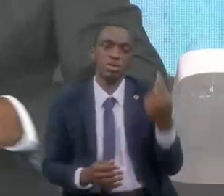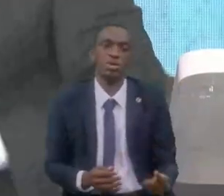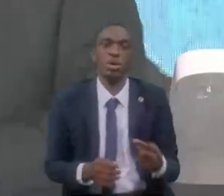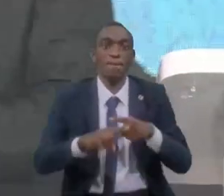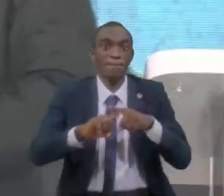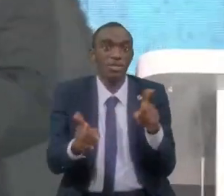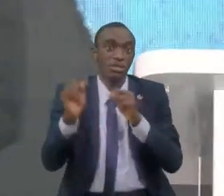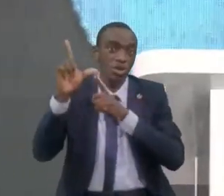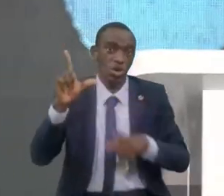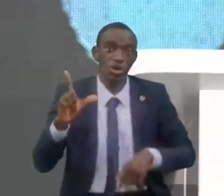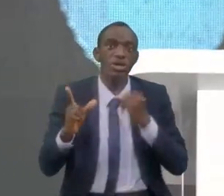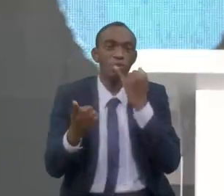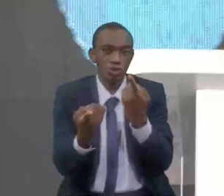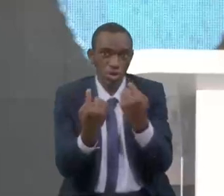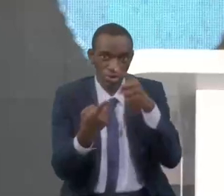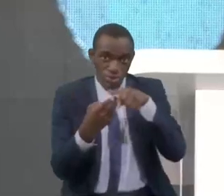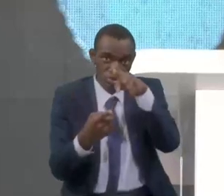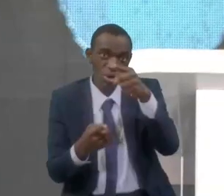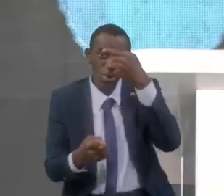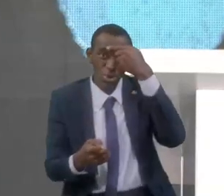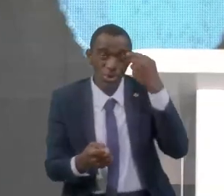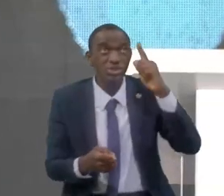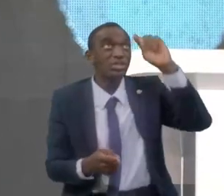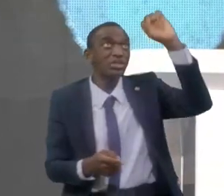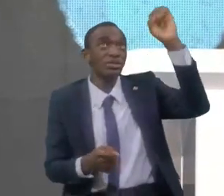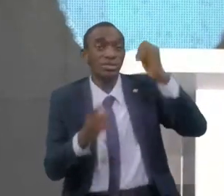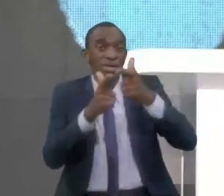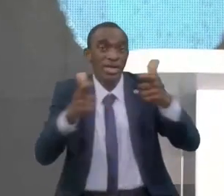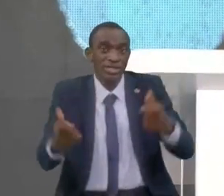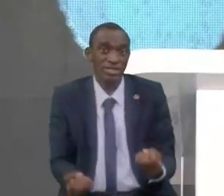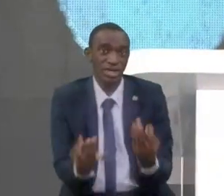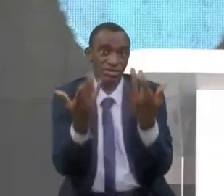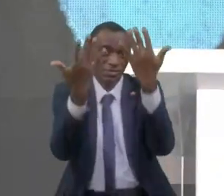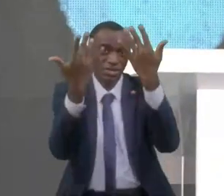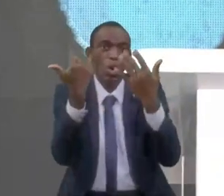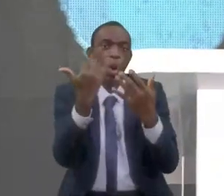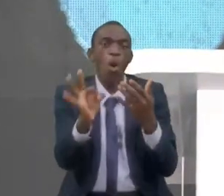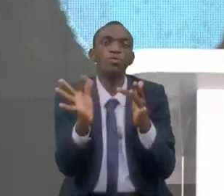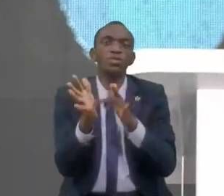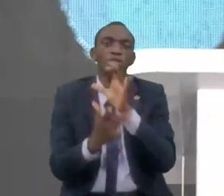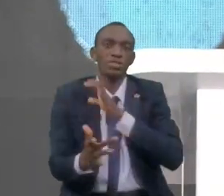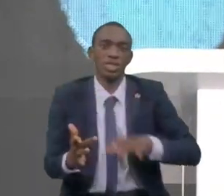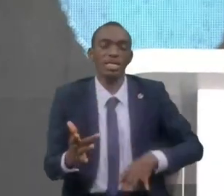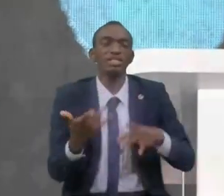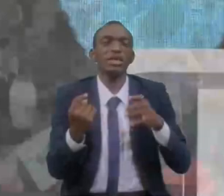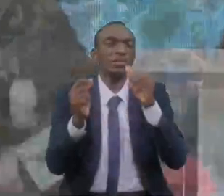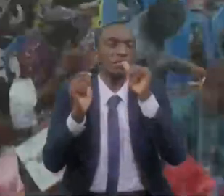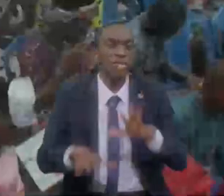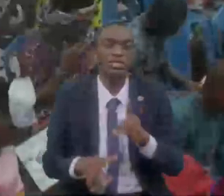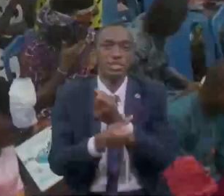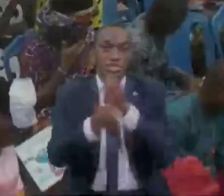Le Seigneur vient à toi. Le grand sacrifice du Sauveur béni est pour